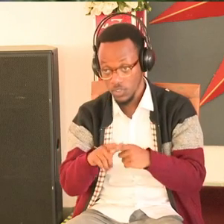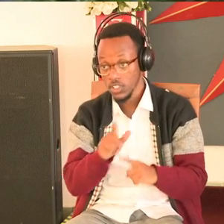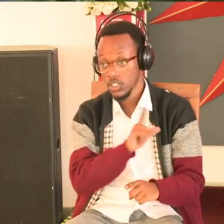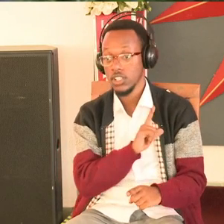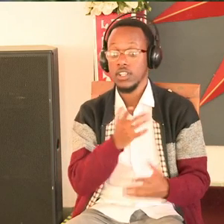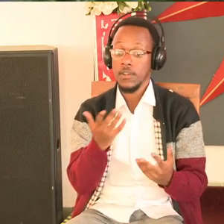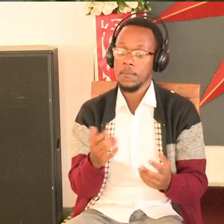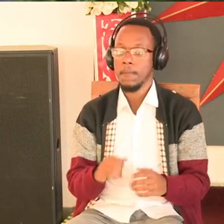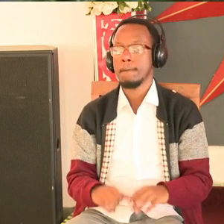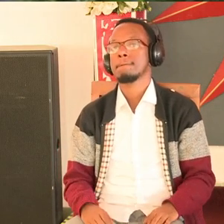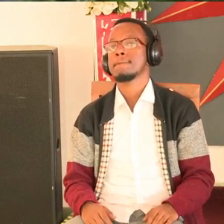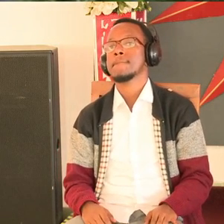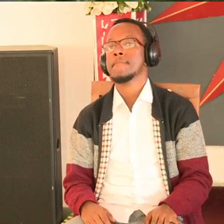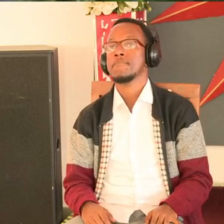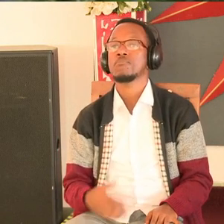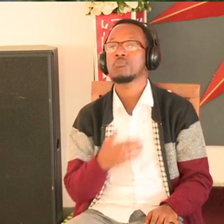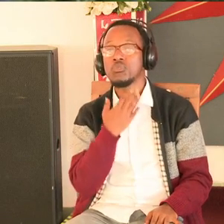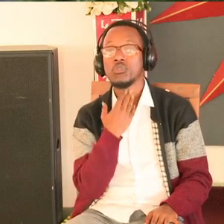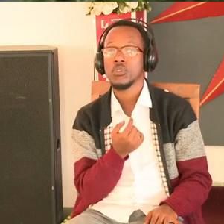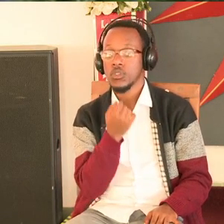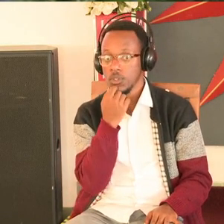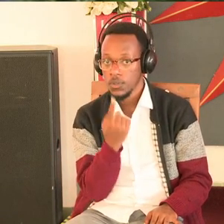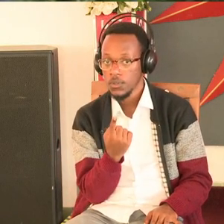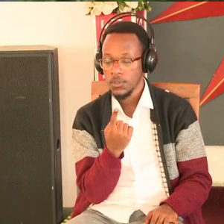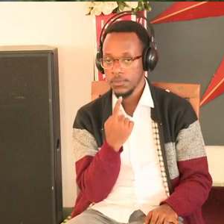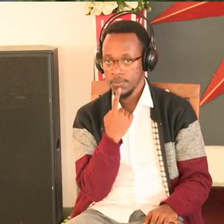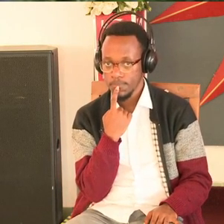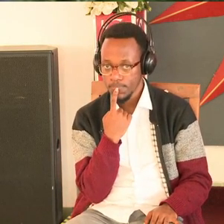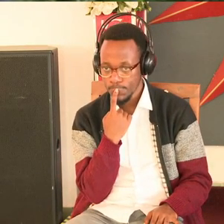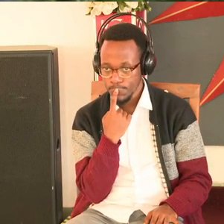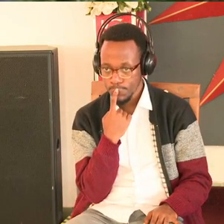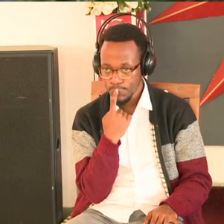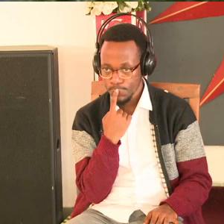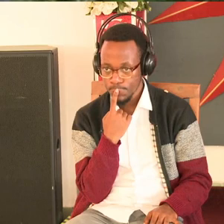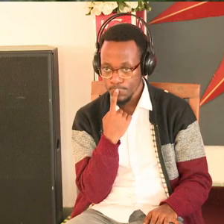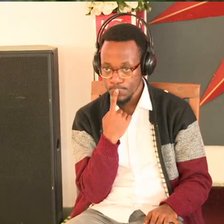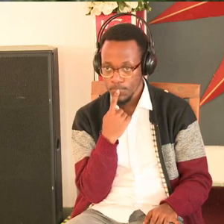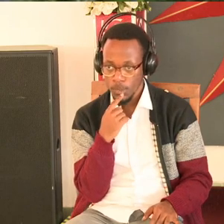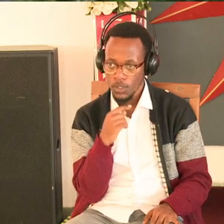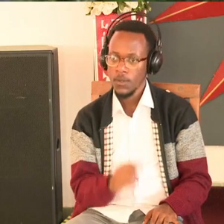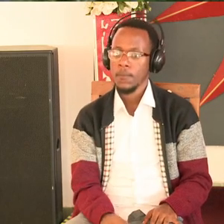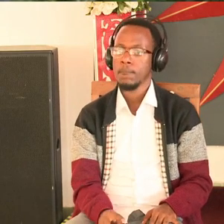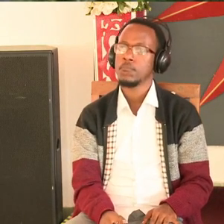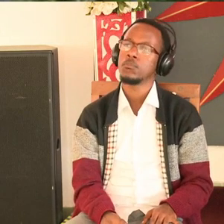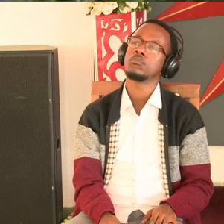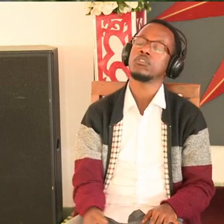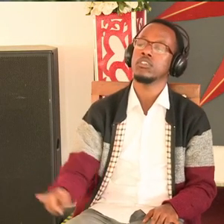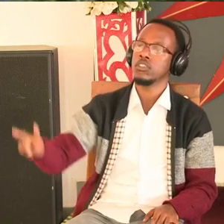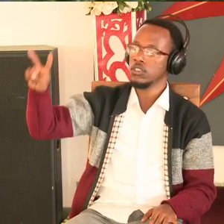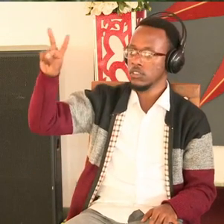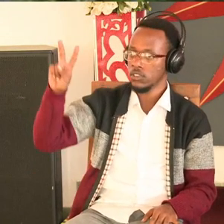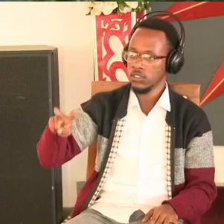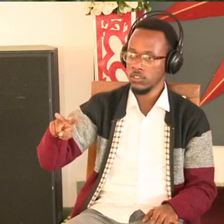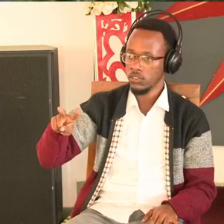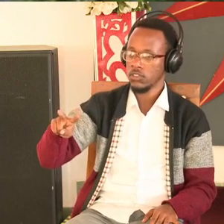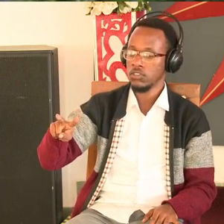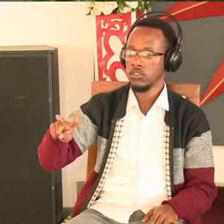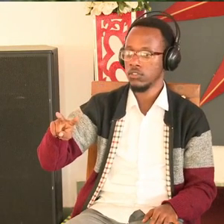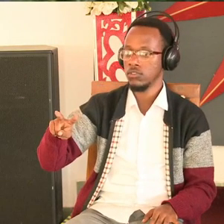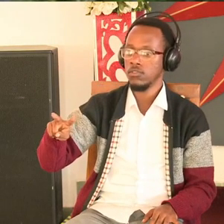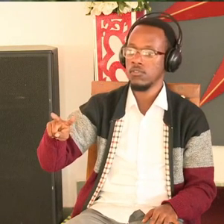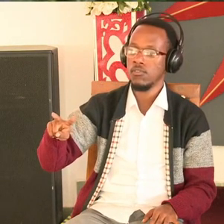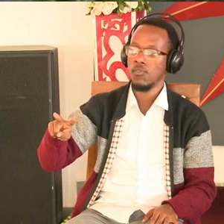reconnaissants à Dieu. Chers frères et sœurs, à cette occasion, je dois tout de même dire que le